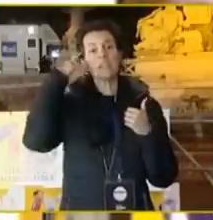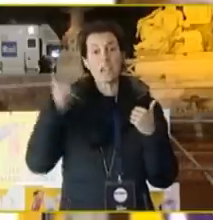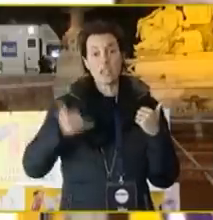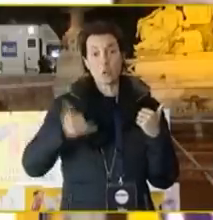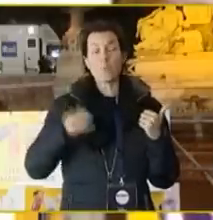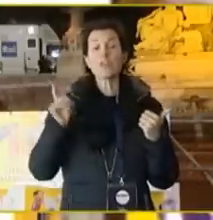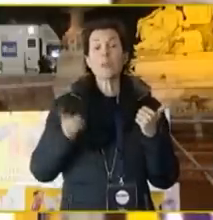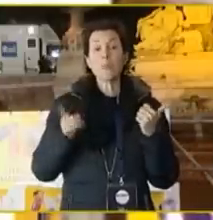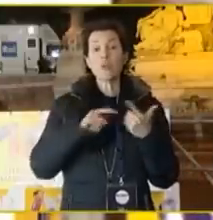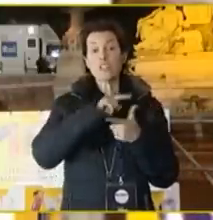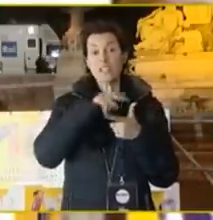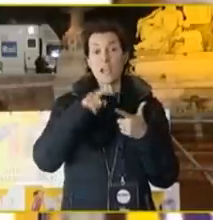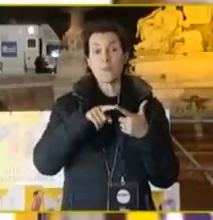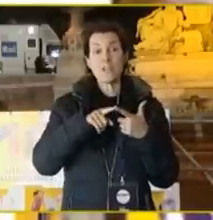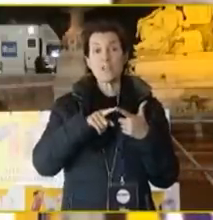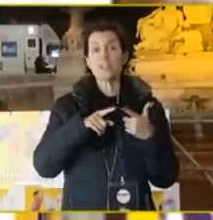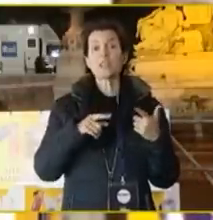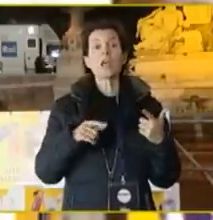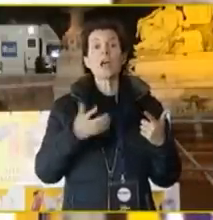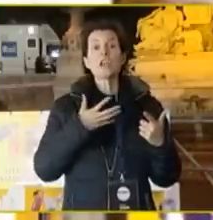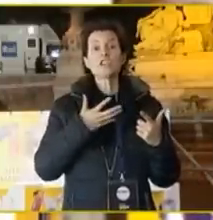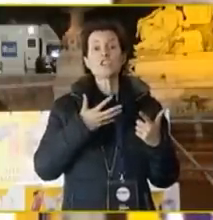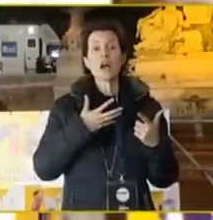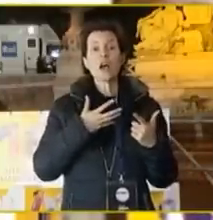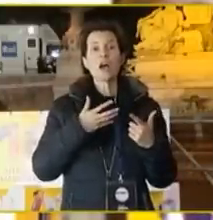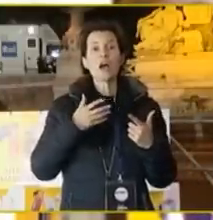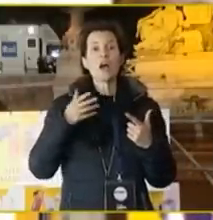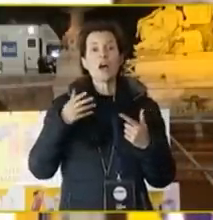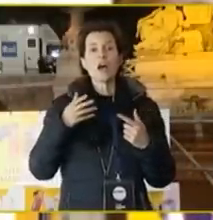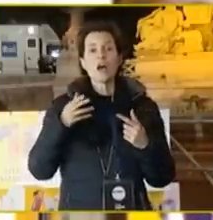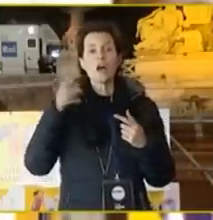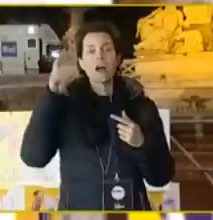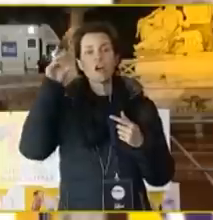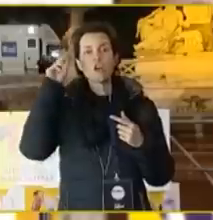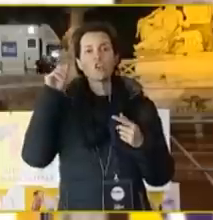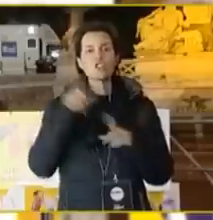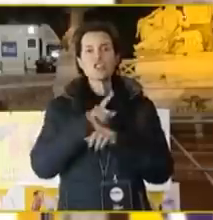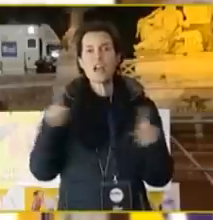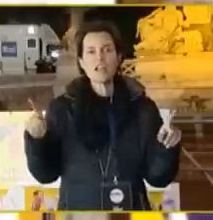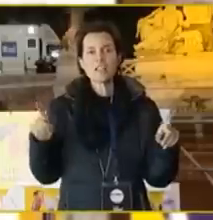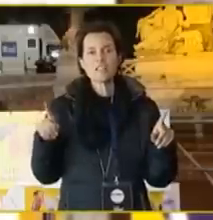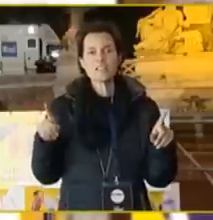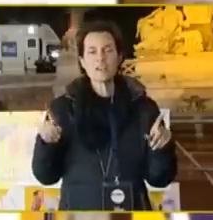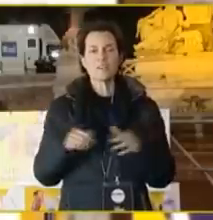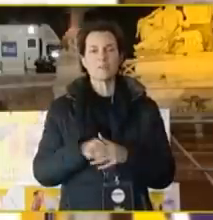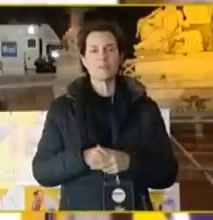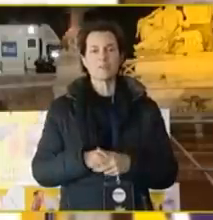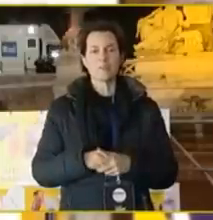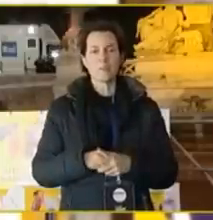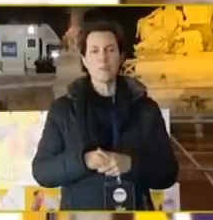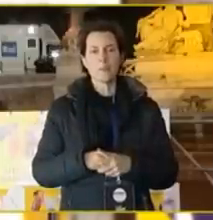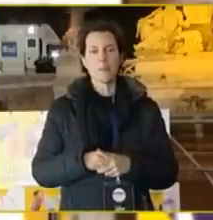politicamente e non hanno mai detto sì signore ai leader dei partiti che hanno distrutto questo paese.